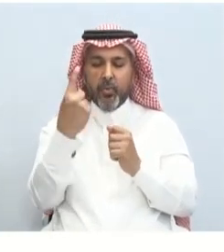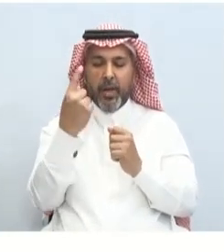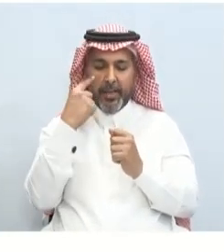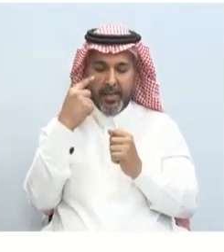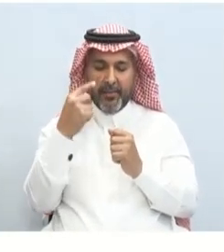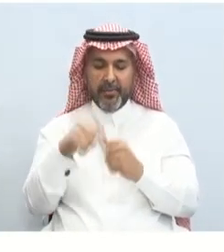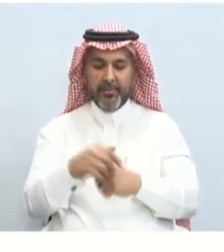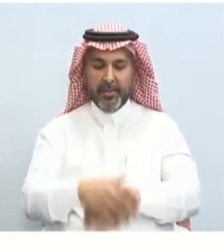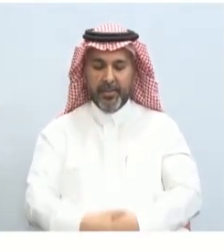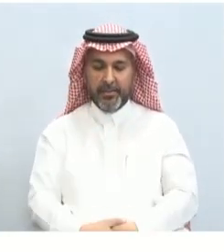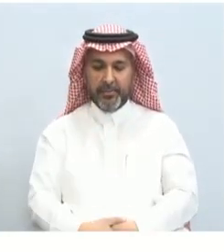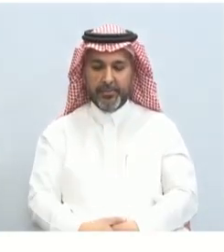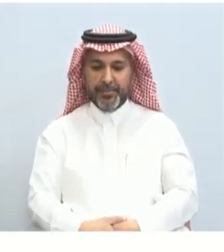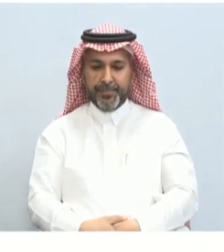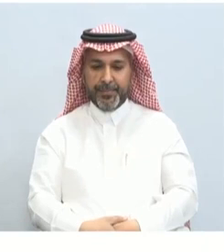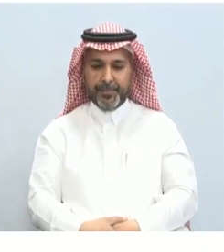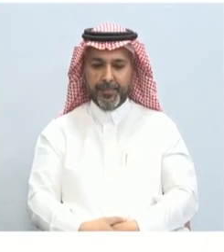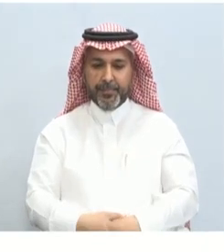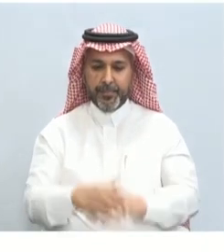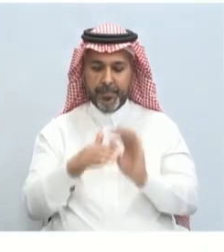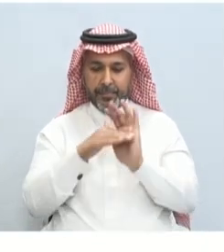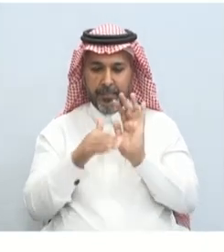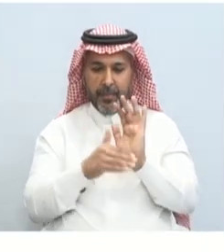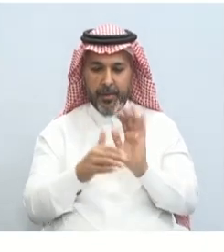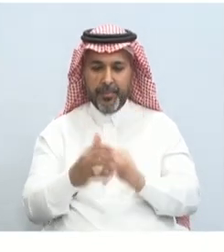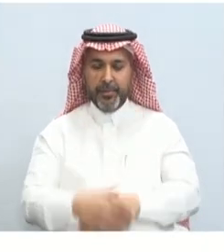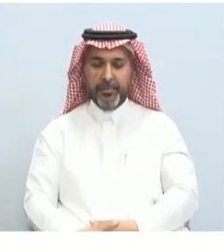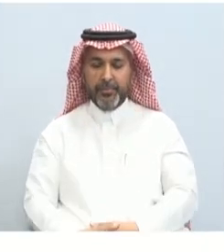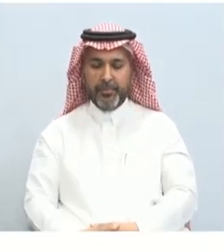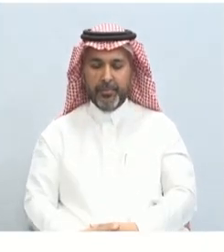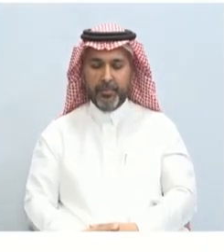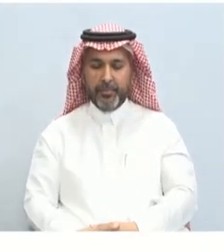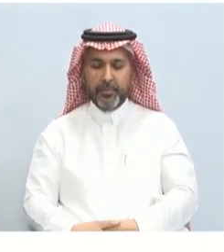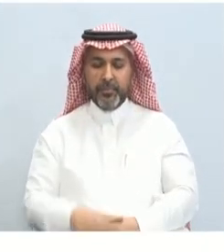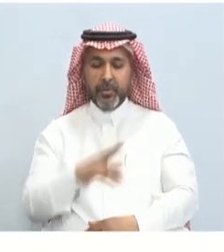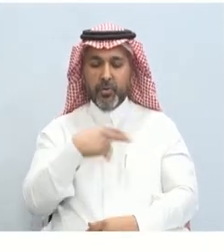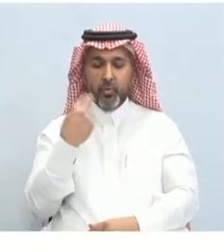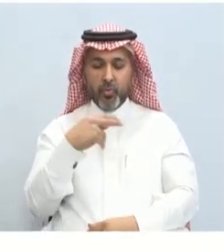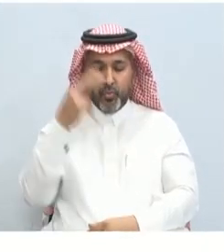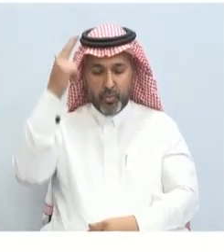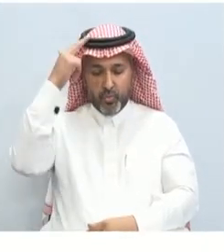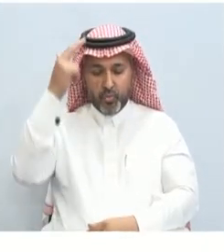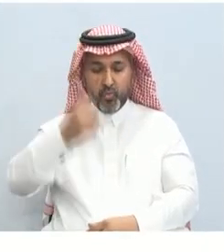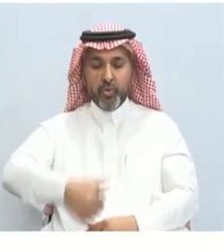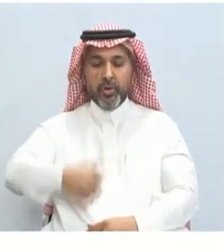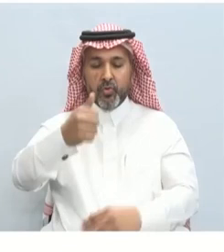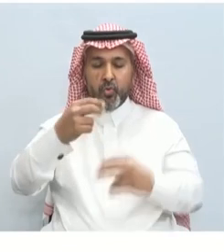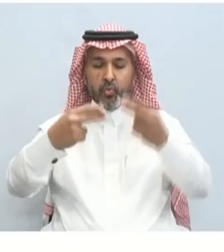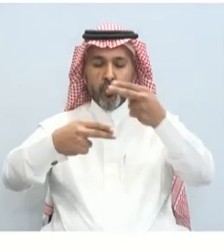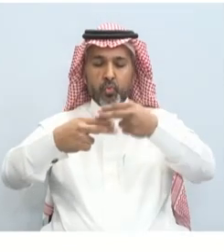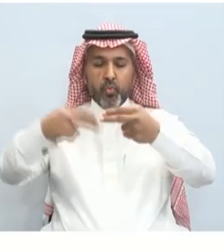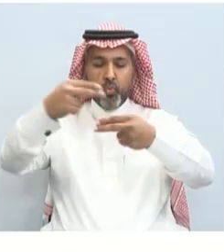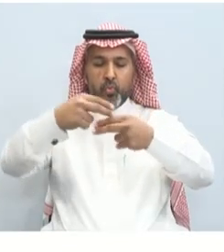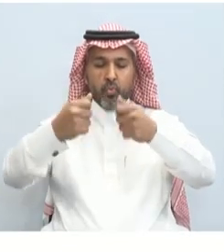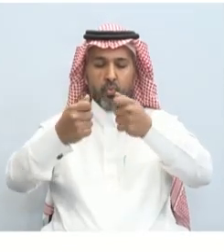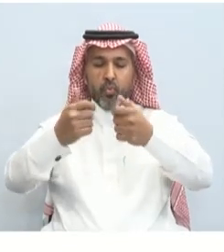بصيغه استنباطيه جميله الان ننتقل للفقره التي تليها ان نجاح الحكومه السعوديه في تطوير الاوضاع الاقتصاديه